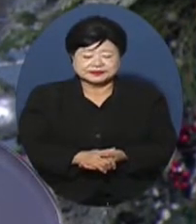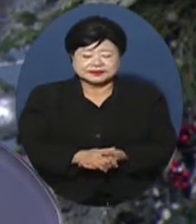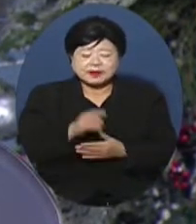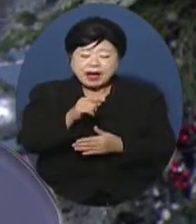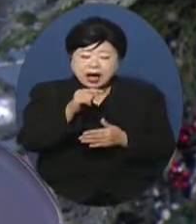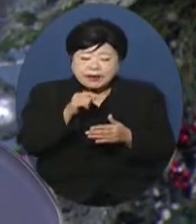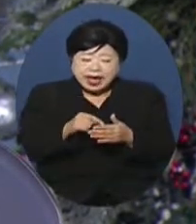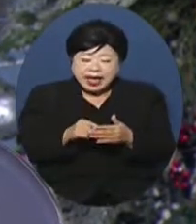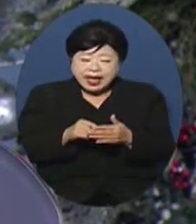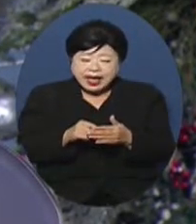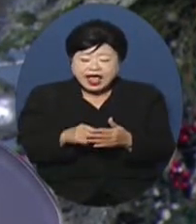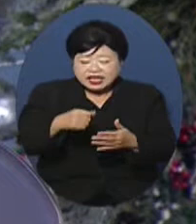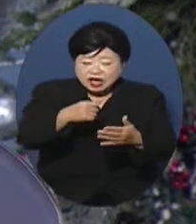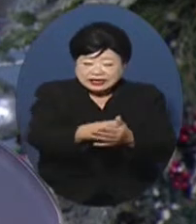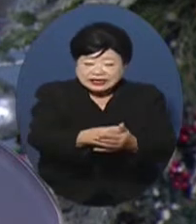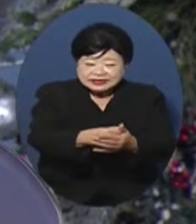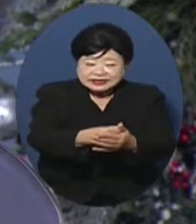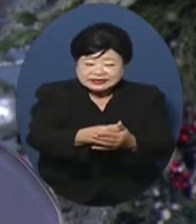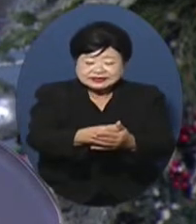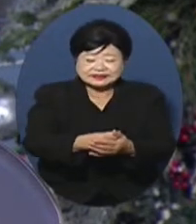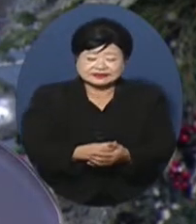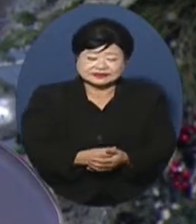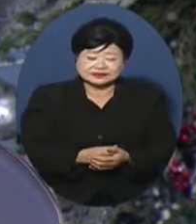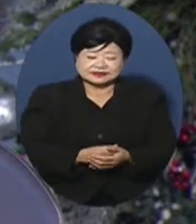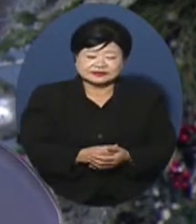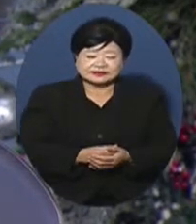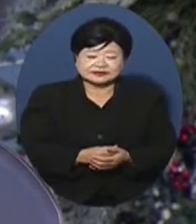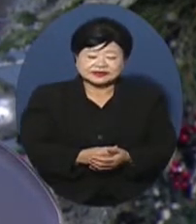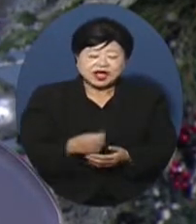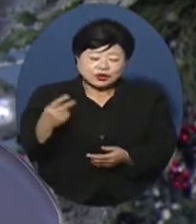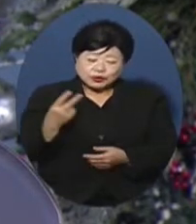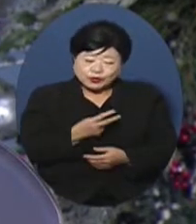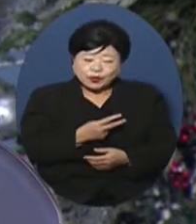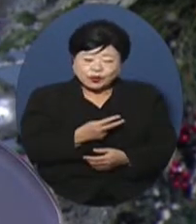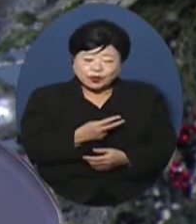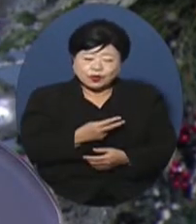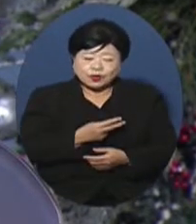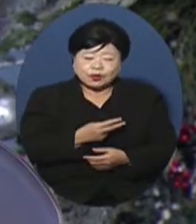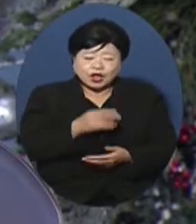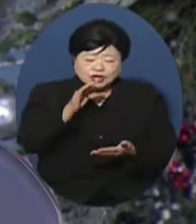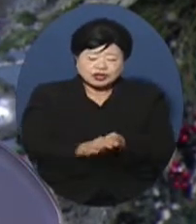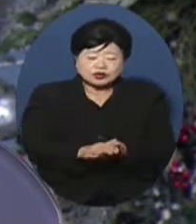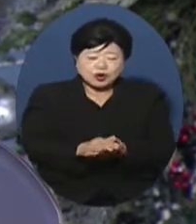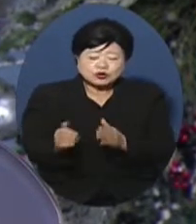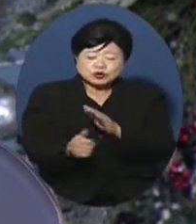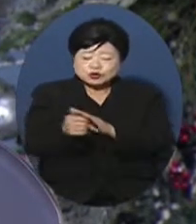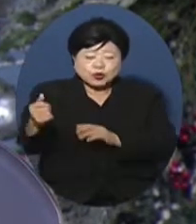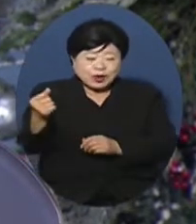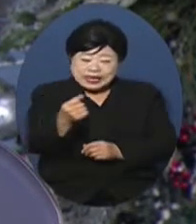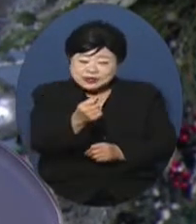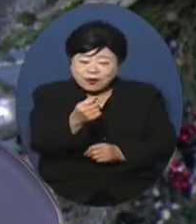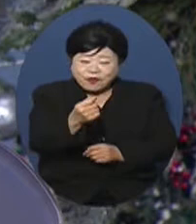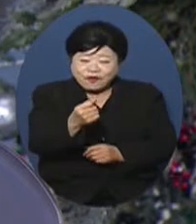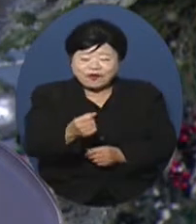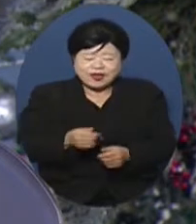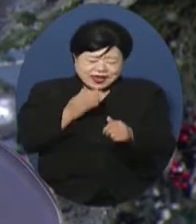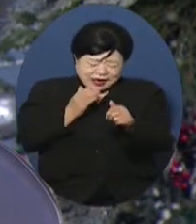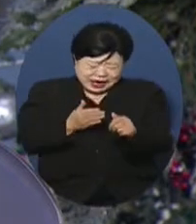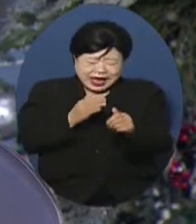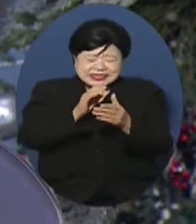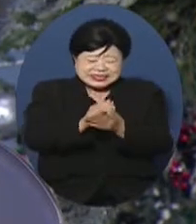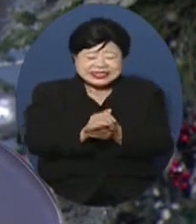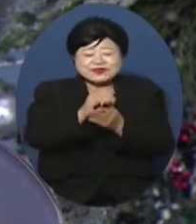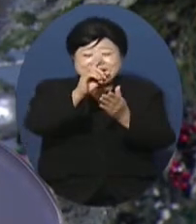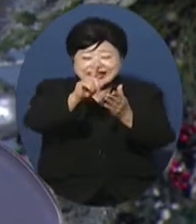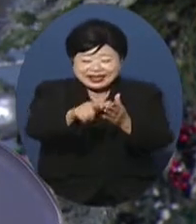아무에게 결단 은 하우 뜨거운 소문은 가지고 가 간절히 기도할